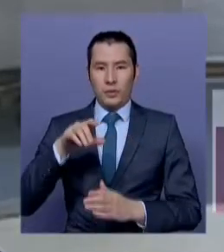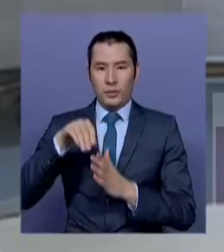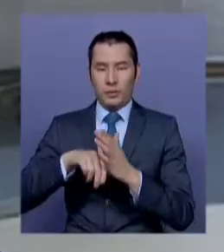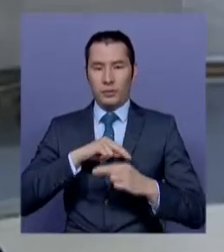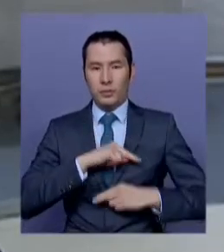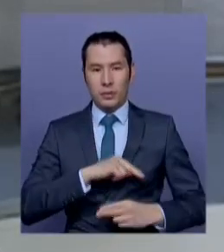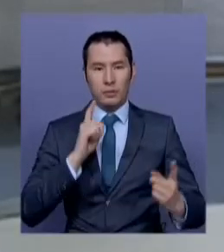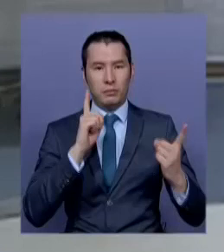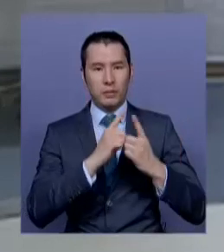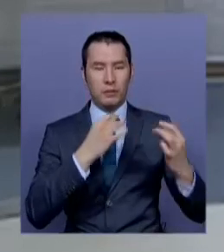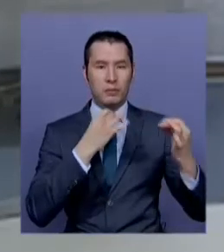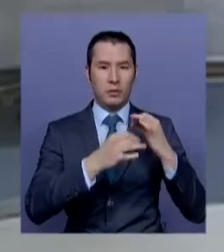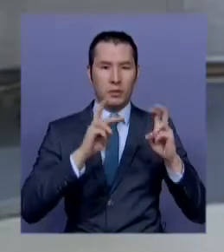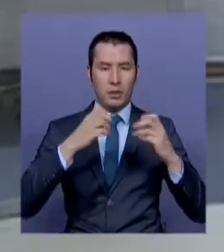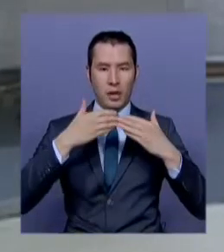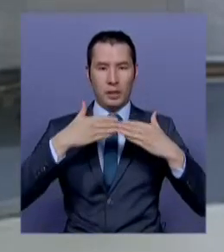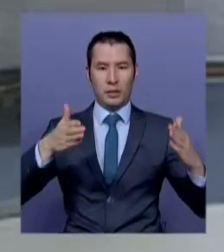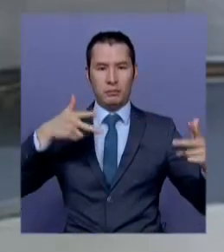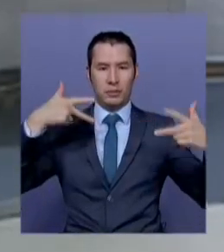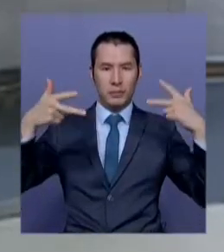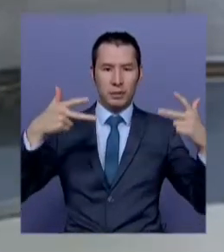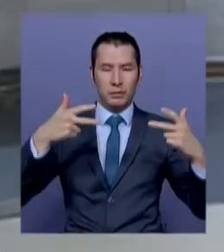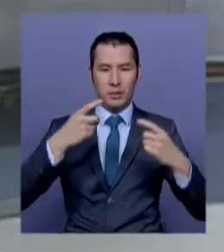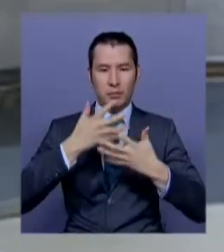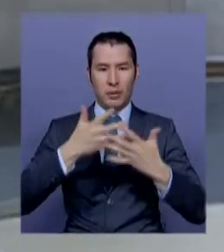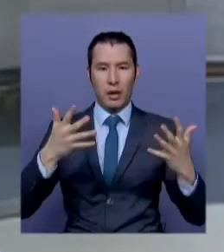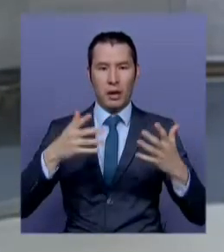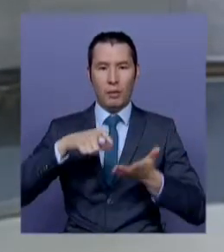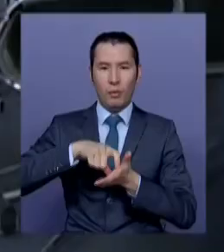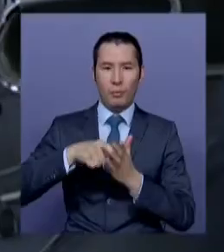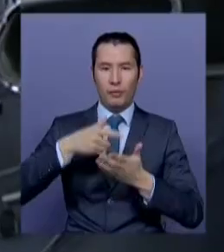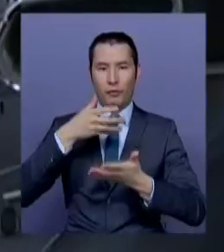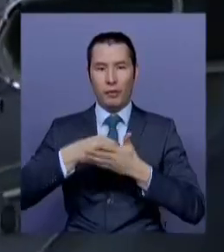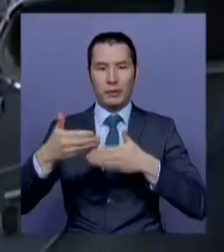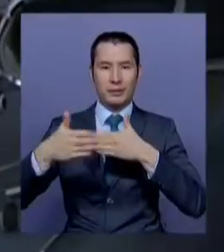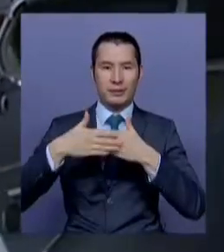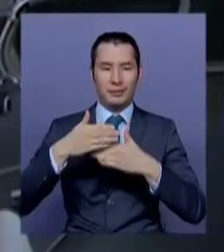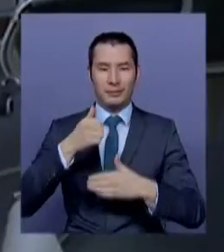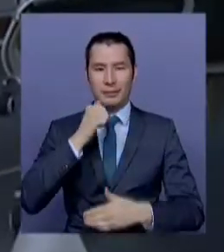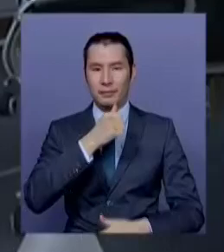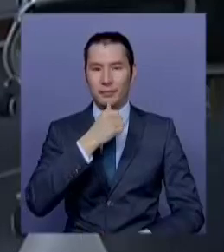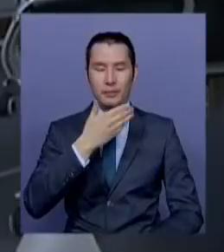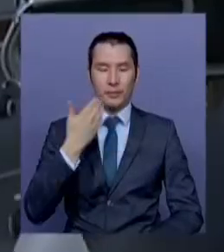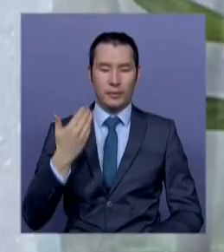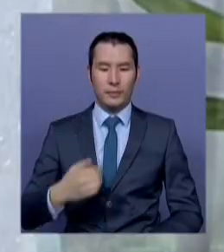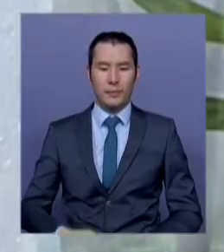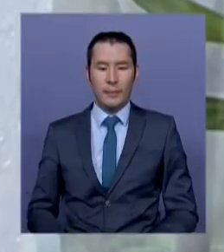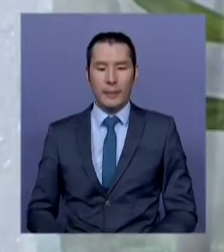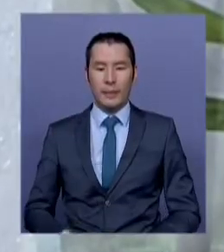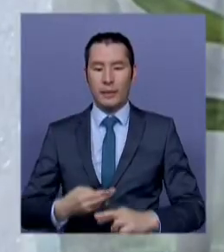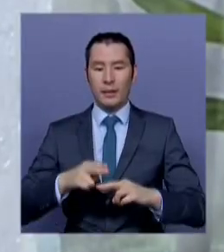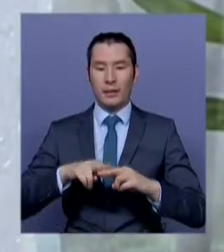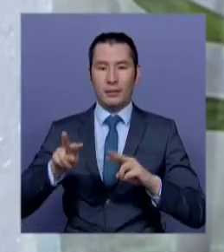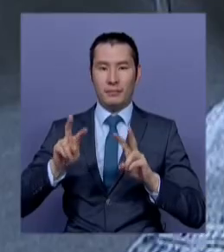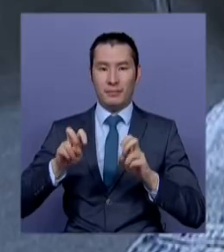әңгіме сұхбаттың барлығы ашық жүргізіледі. Тіпті алдын-ала жазылудың да қажеті жоқ. Мұндай сервистік әкімдіктер еліміздің басқа да